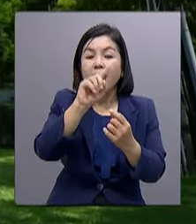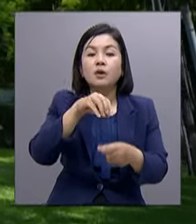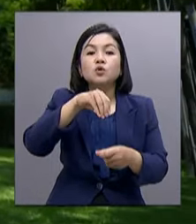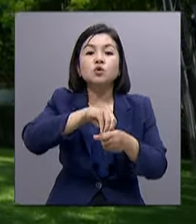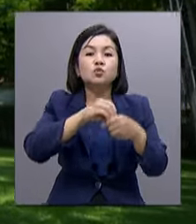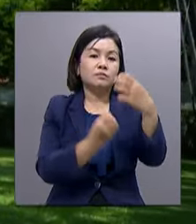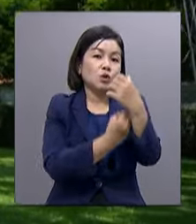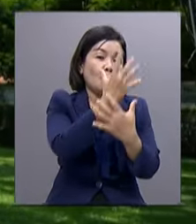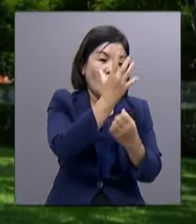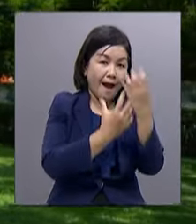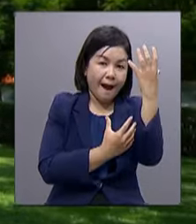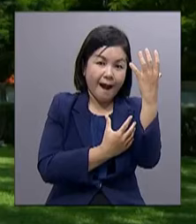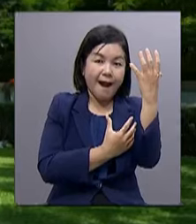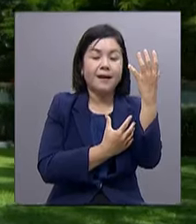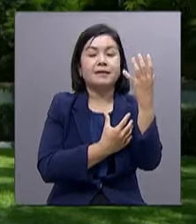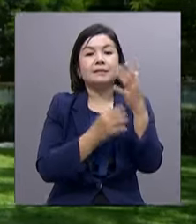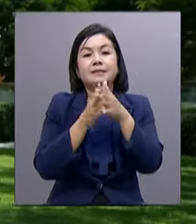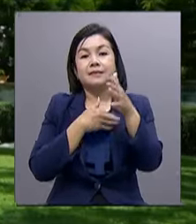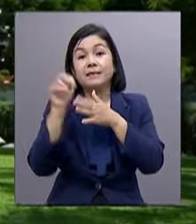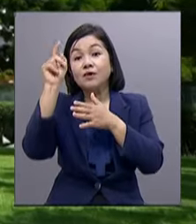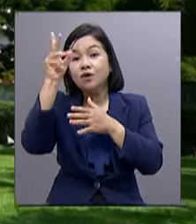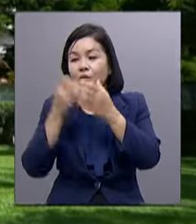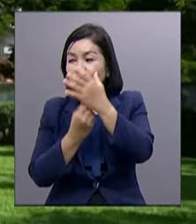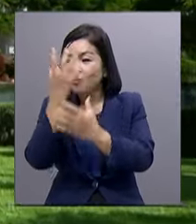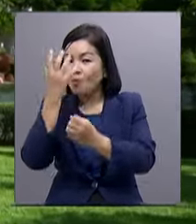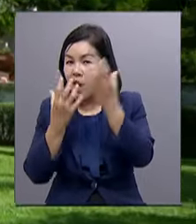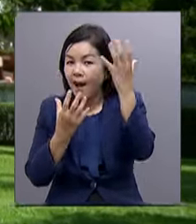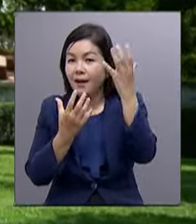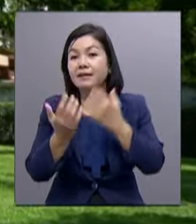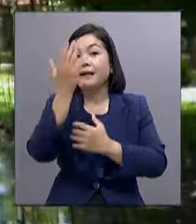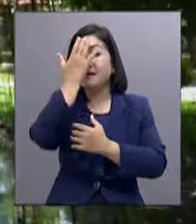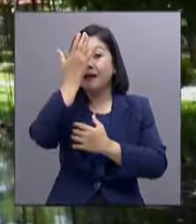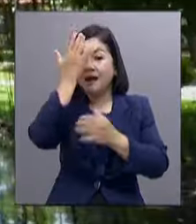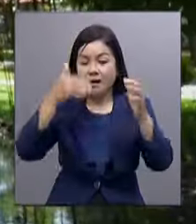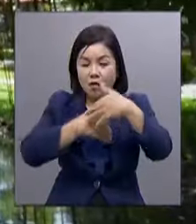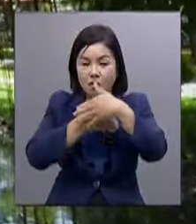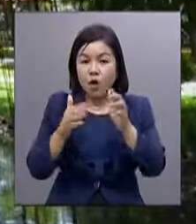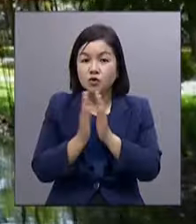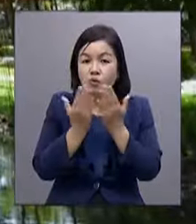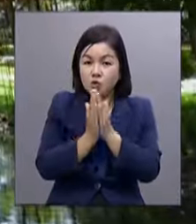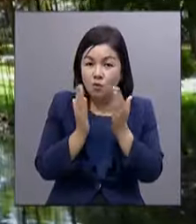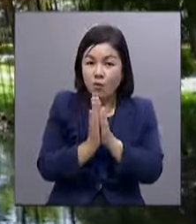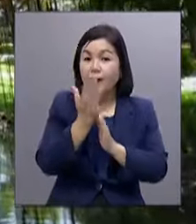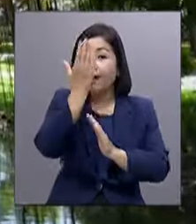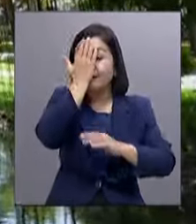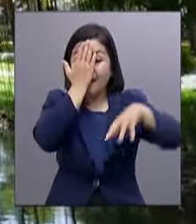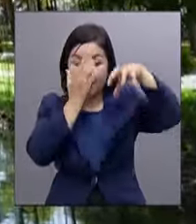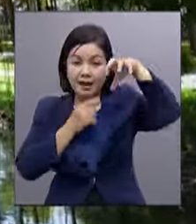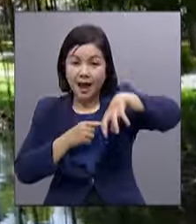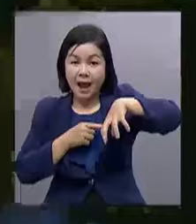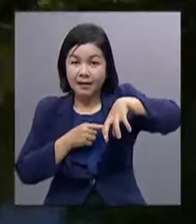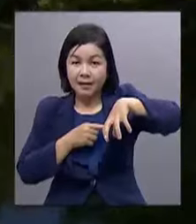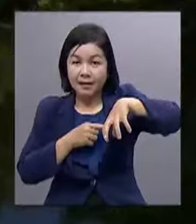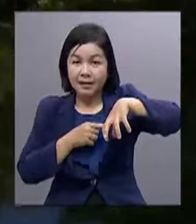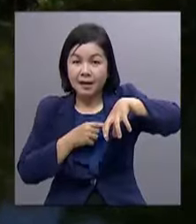นที่มีต้นไม้ที่ร่มรื่นแล้วก็ด้านหน้าของห้องสมุดด้านหน้าอาคารนะคะก็จะมีคล